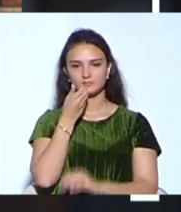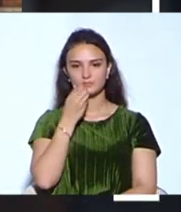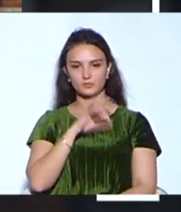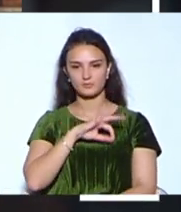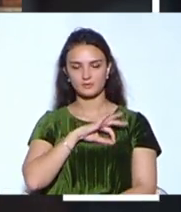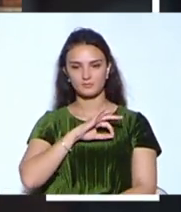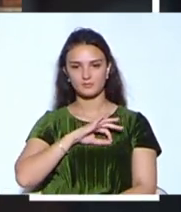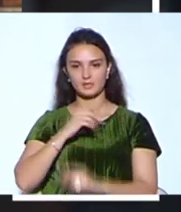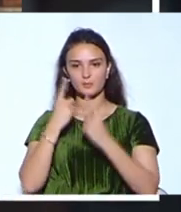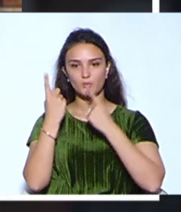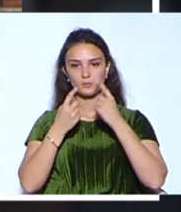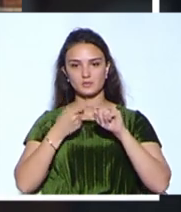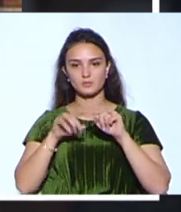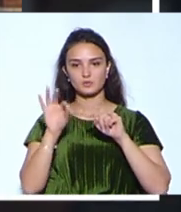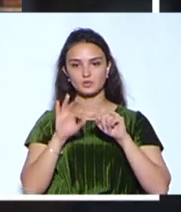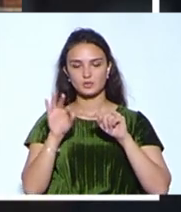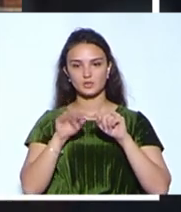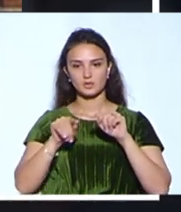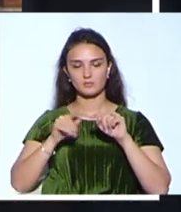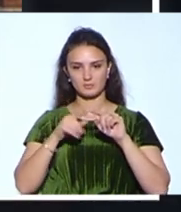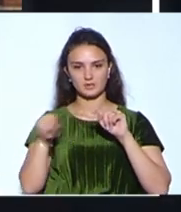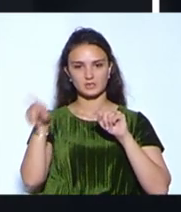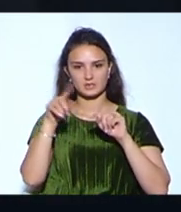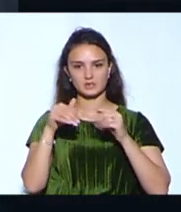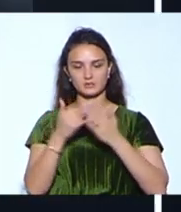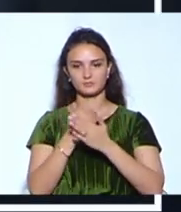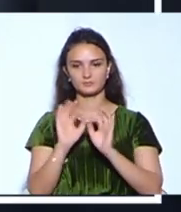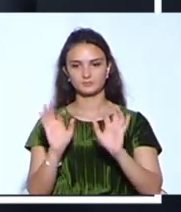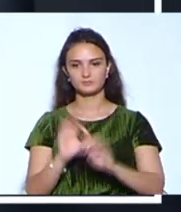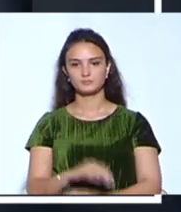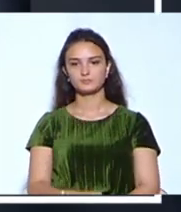მოხმარება. ინფორმაციას ამის შესახებ ABC News-ი აქვეყნებს.